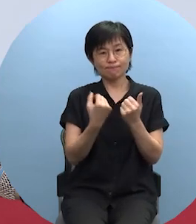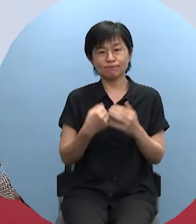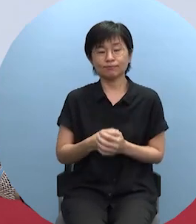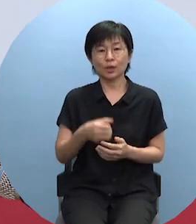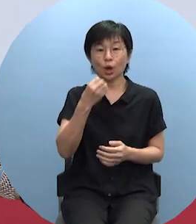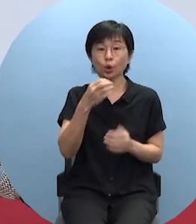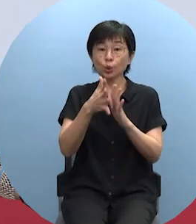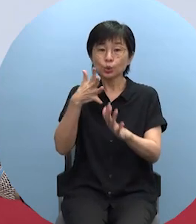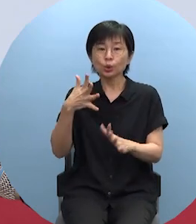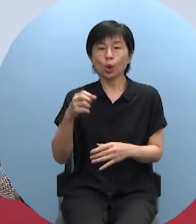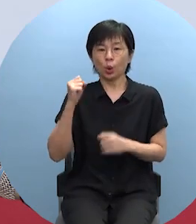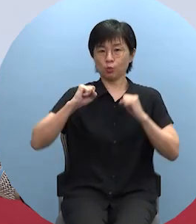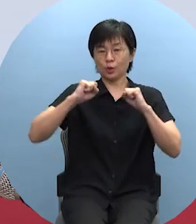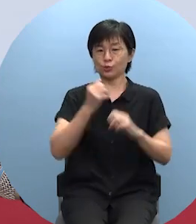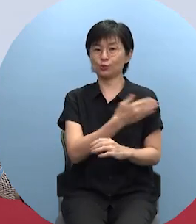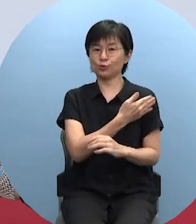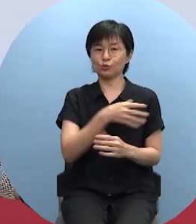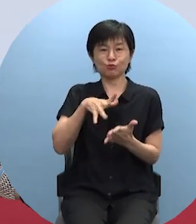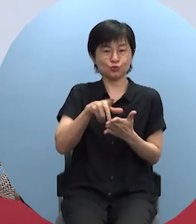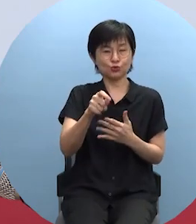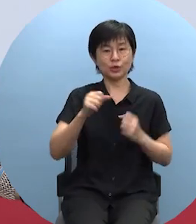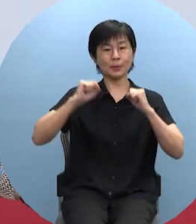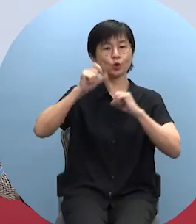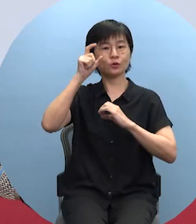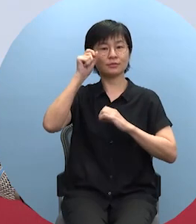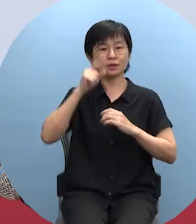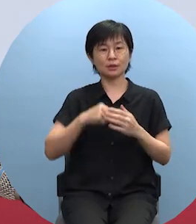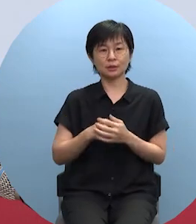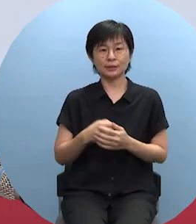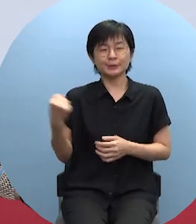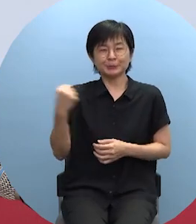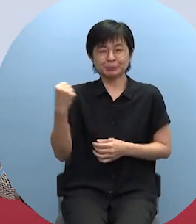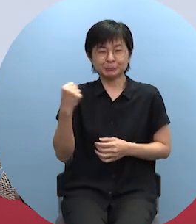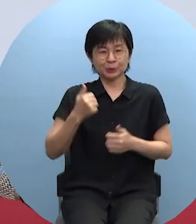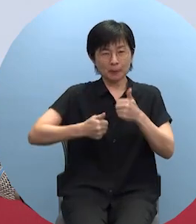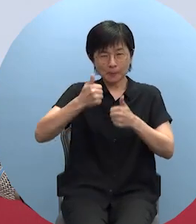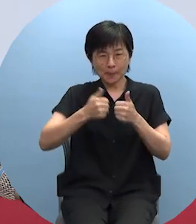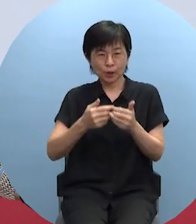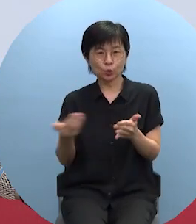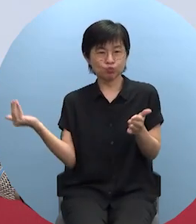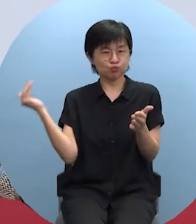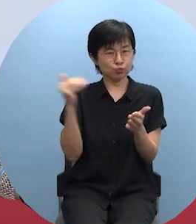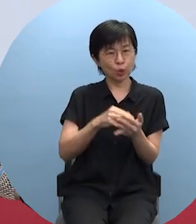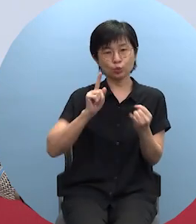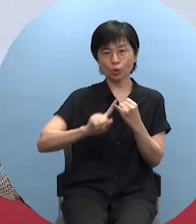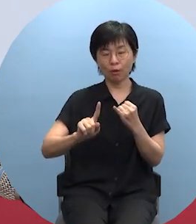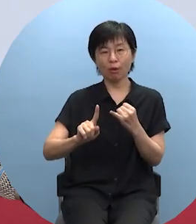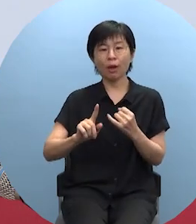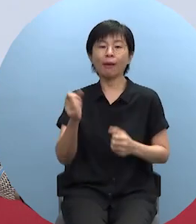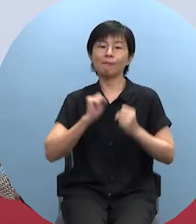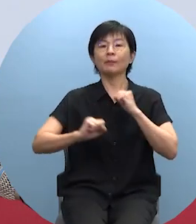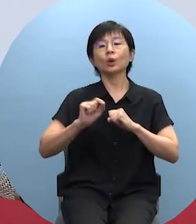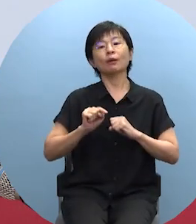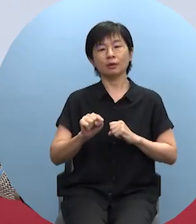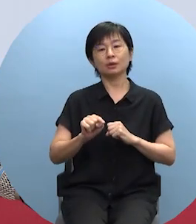兒專業的體育精神，不屈不撓地奮戰到最後一刻。你們的表